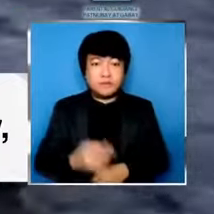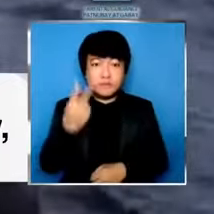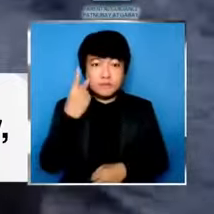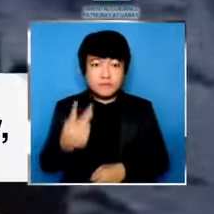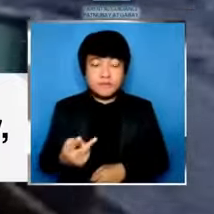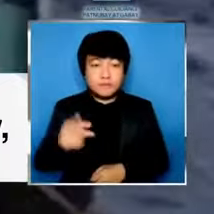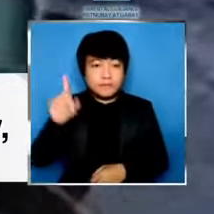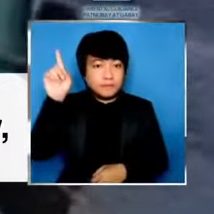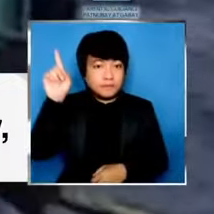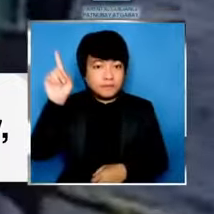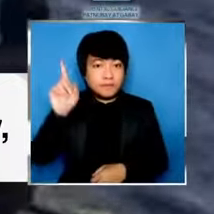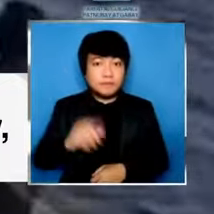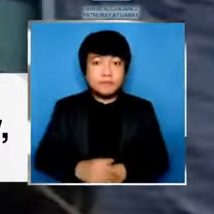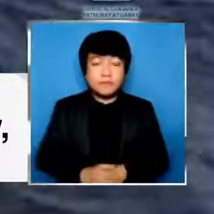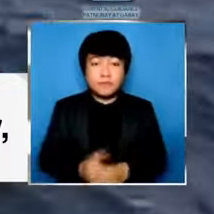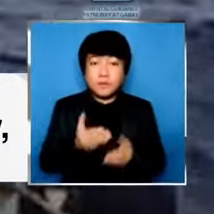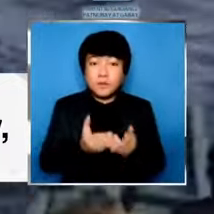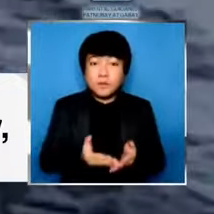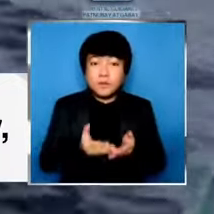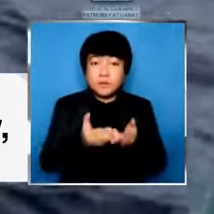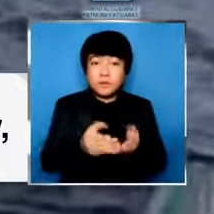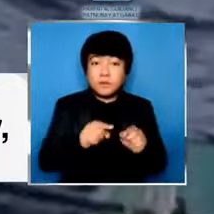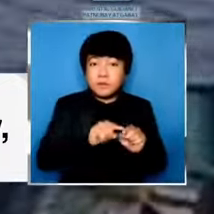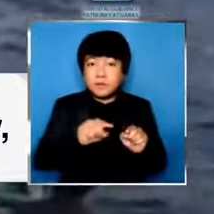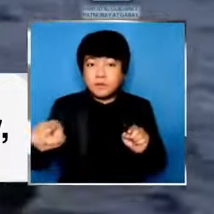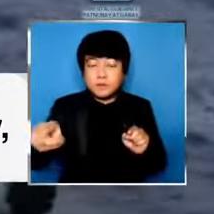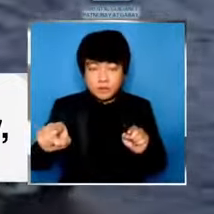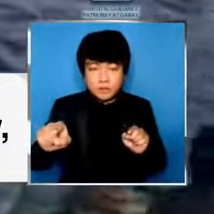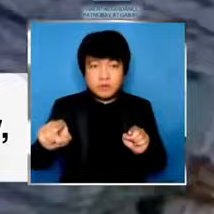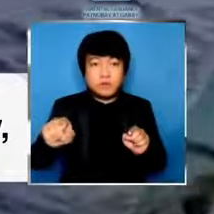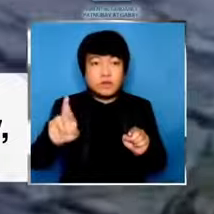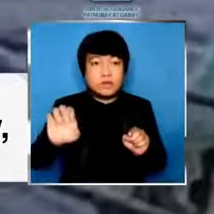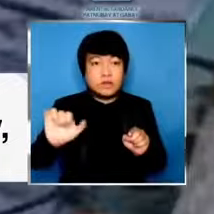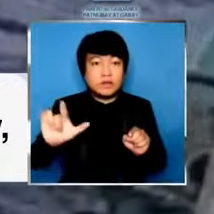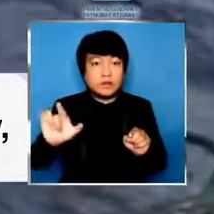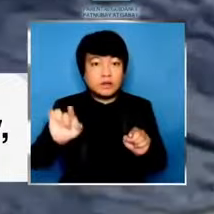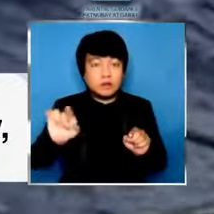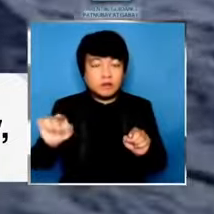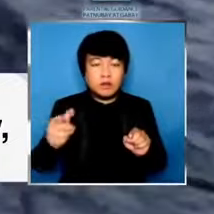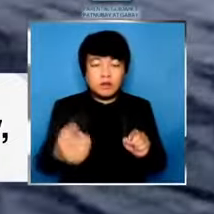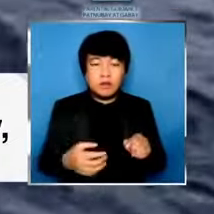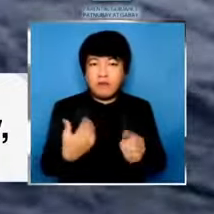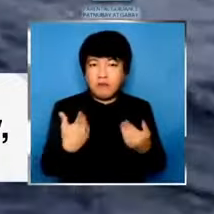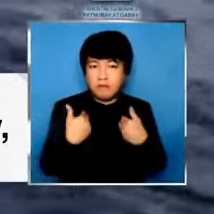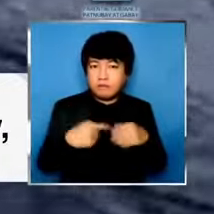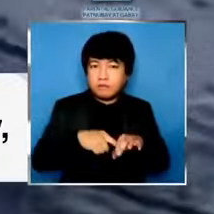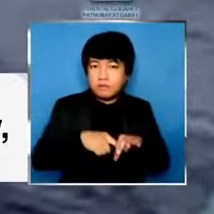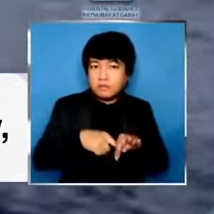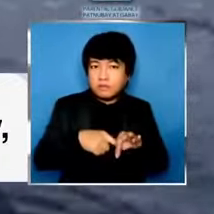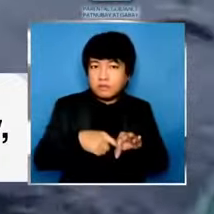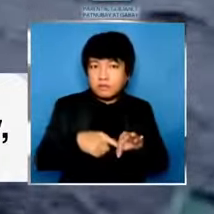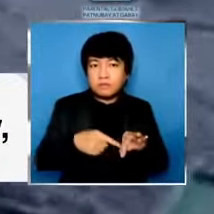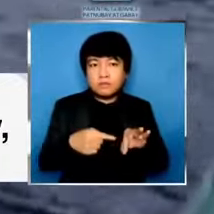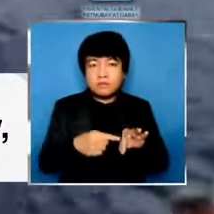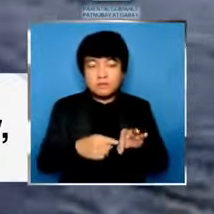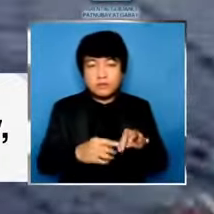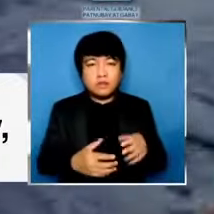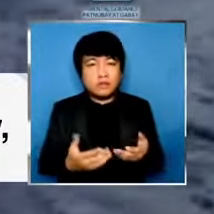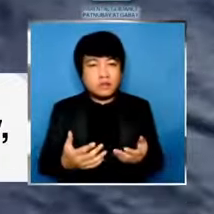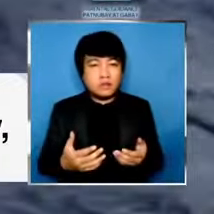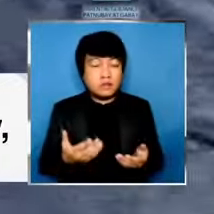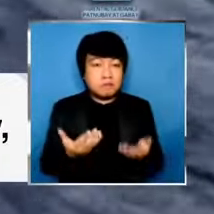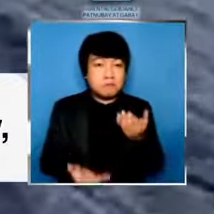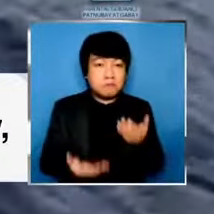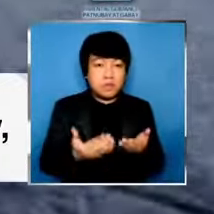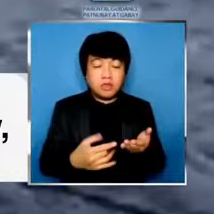at naglalayag patungong Rial nang mabutas ang harapang bahagi nito. Posibleng dahil daw ito sa pagtama ng isang naanod na troso. Hindi lumubog